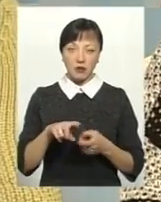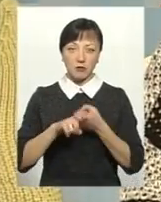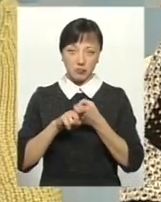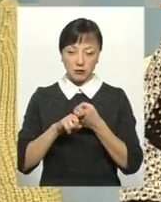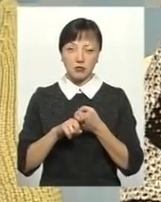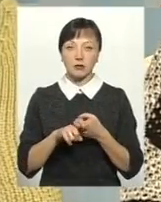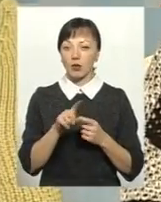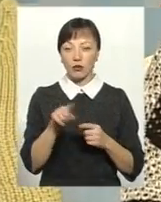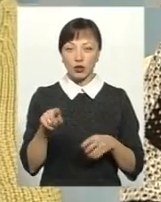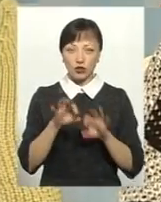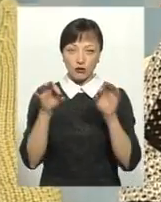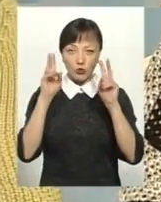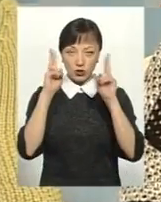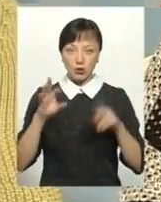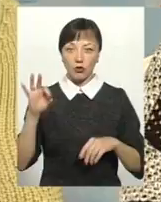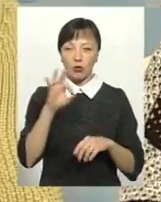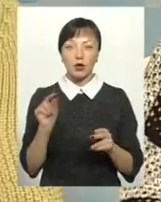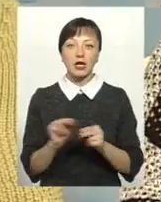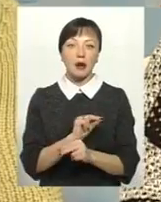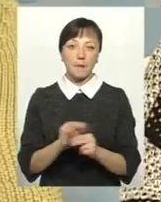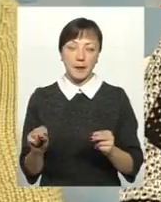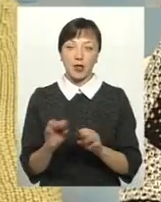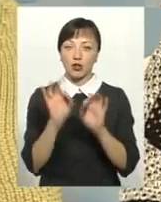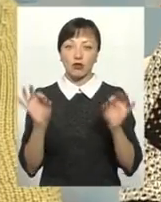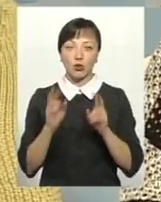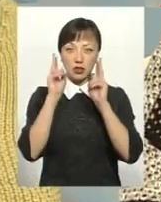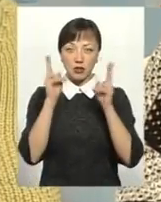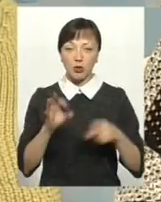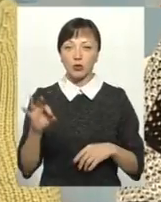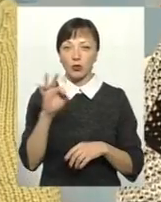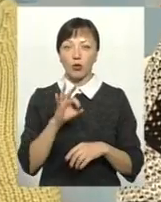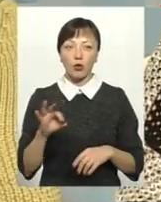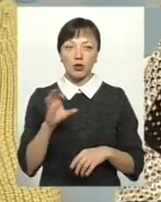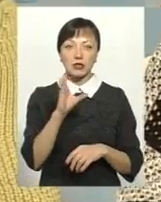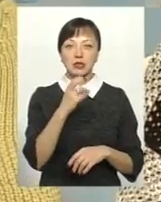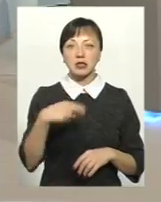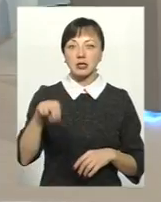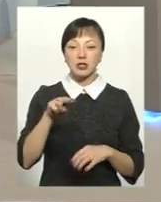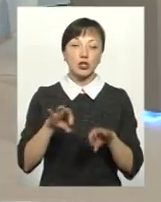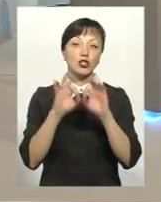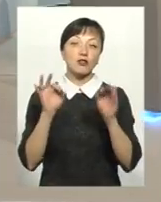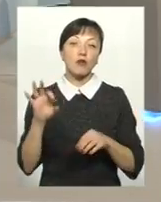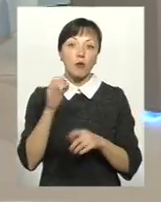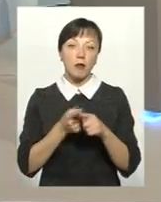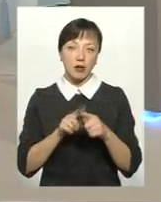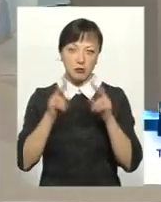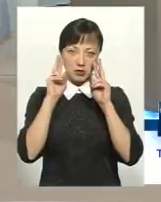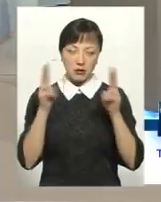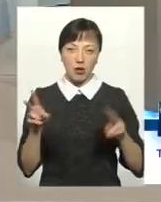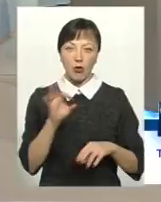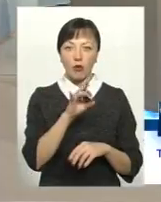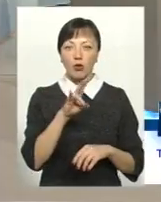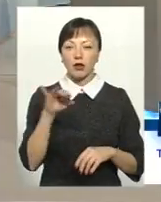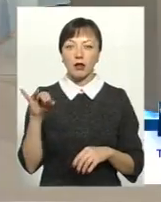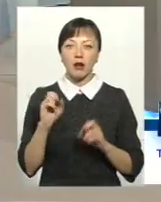они, например, ничего не знают о РВ-терапии, они ничего не знают там, о СИДИ, они вообще ничего об этом не знают. Они